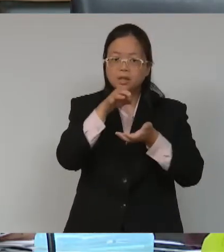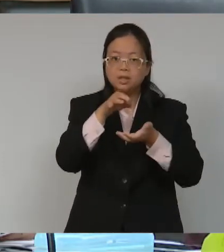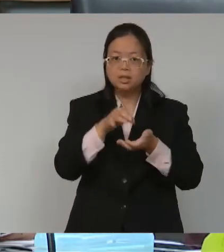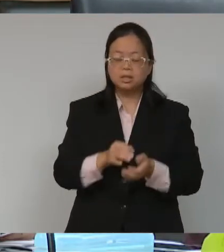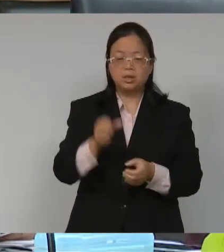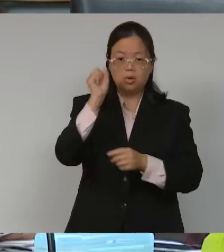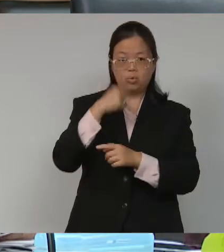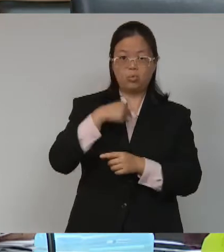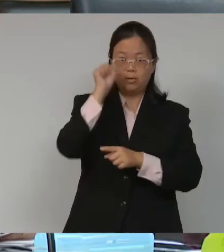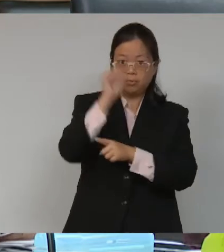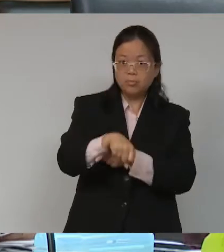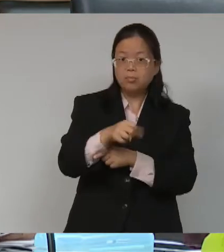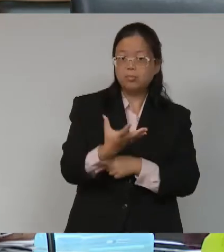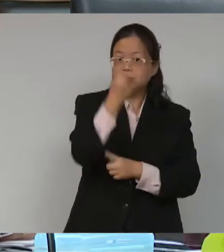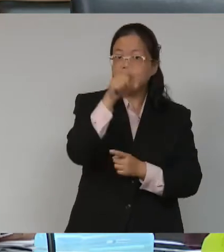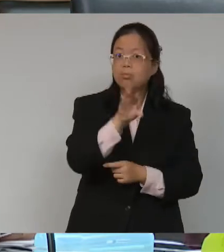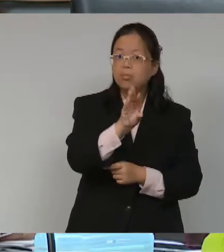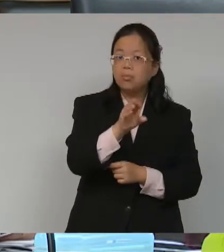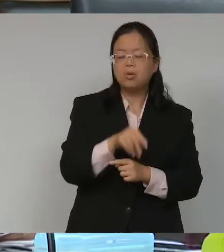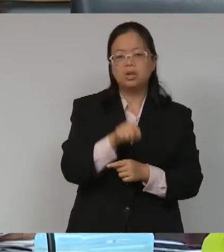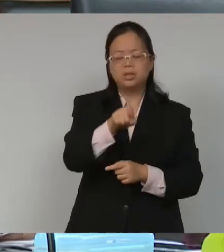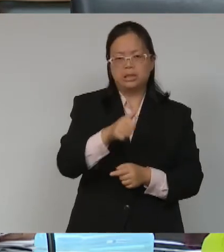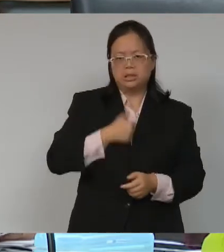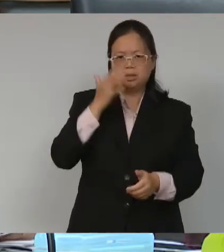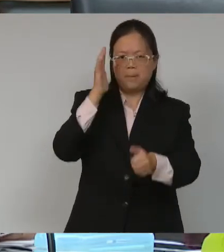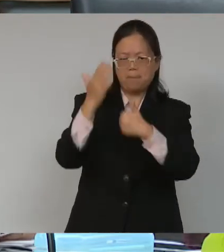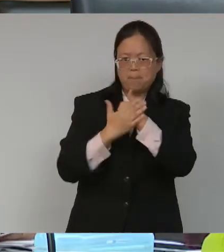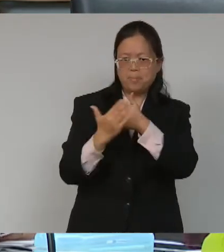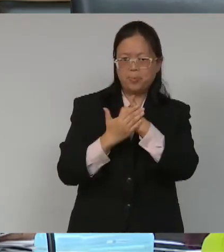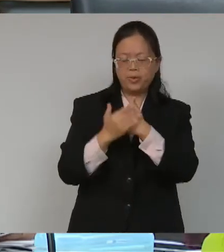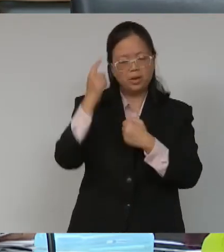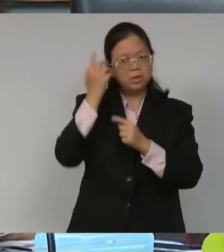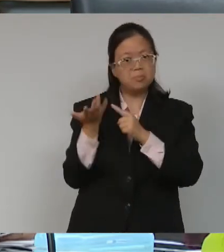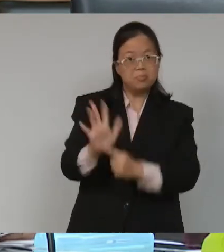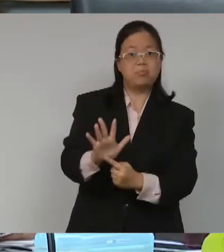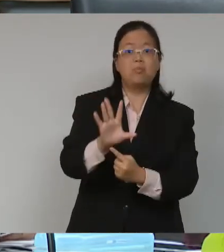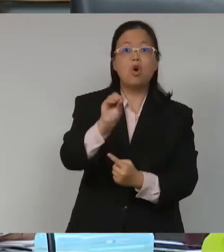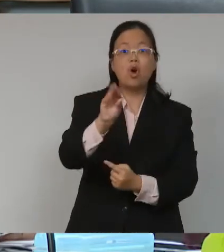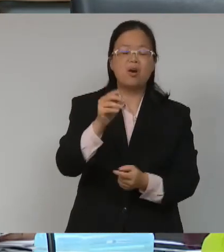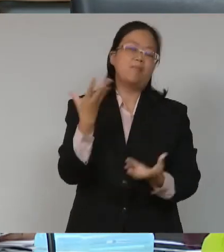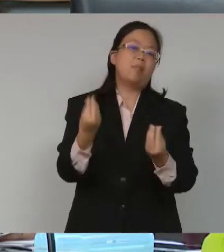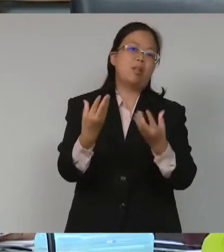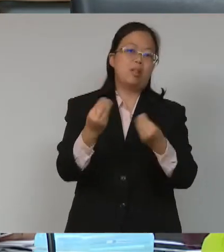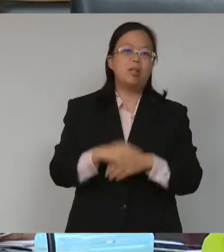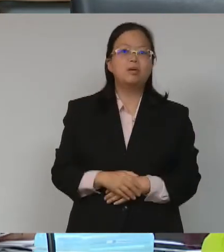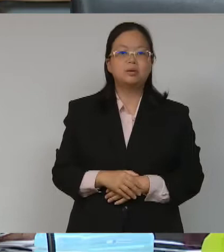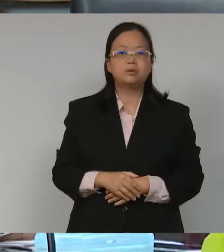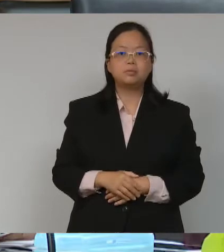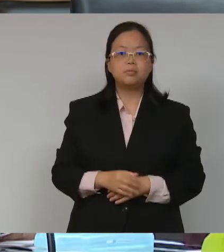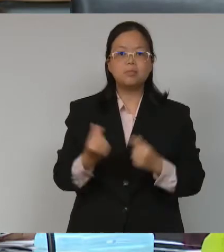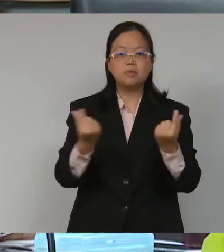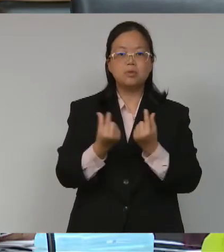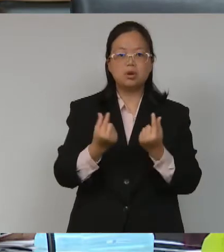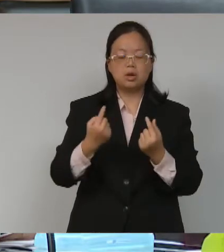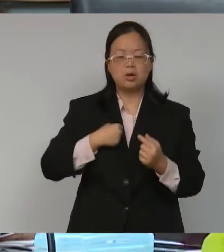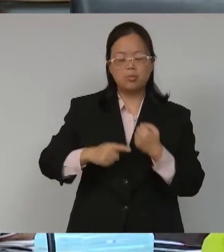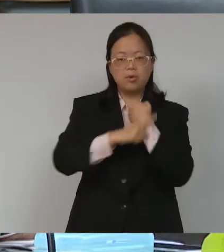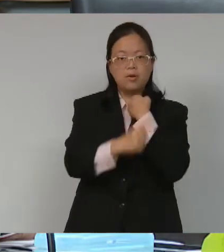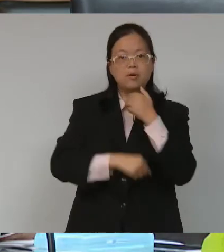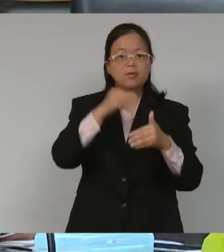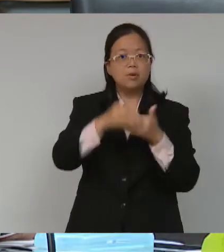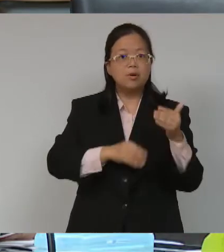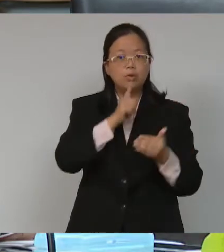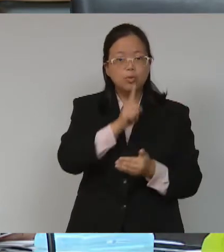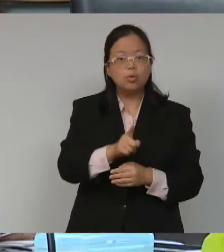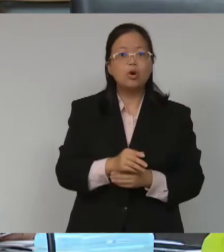的。他的这个目的的达成最有效手段就是我们法律上叫做给付诉讼或者刻意诉讼，直接请求行政机